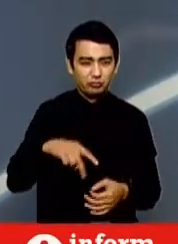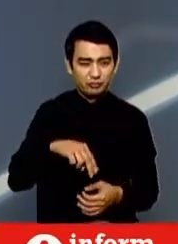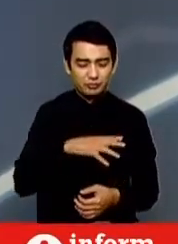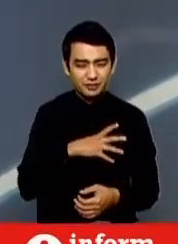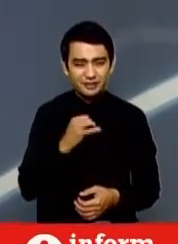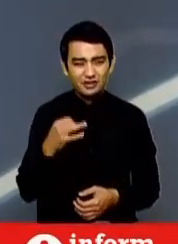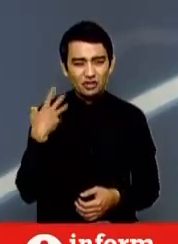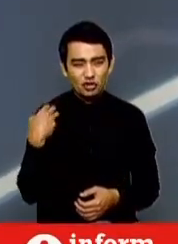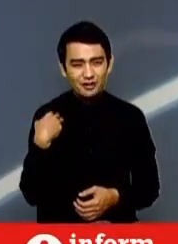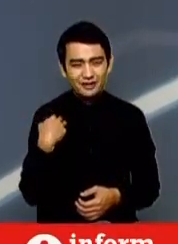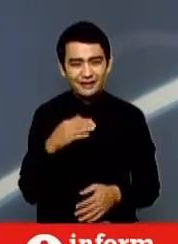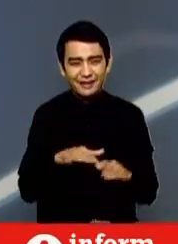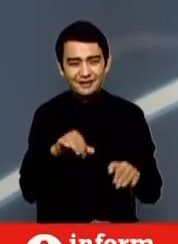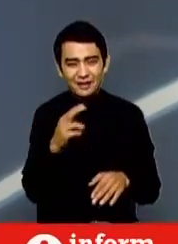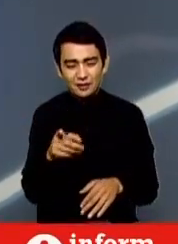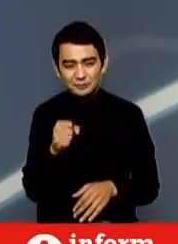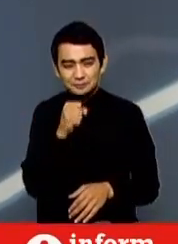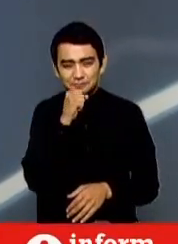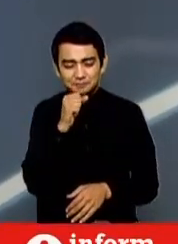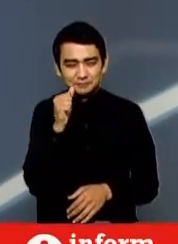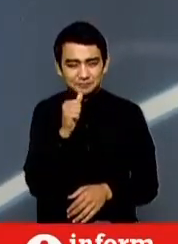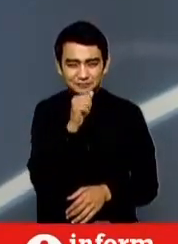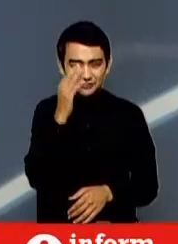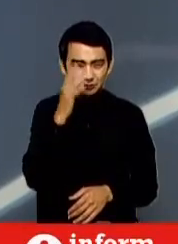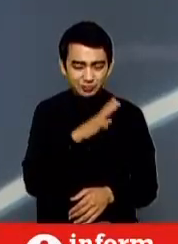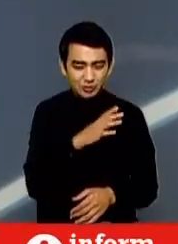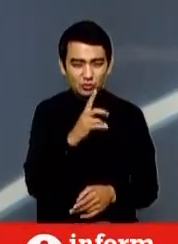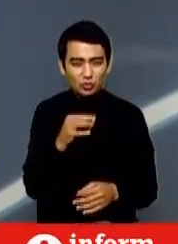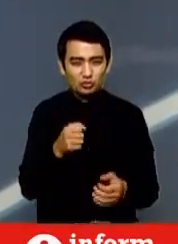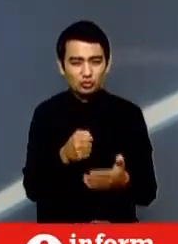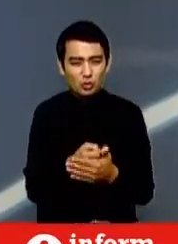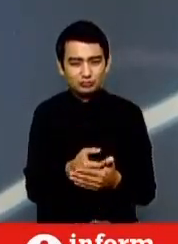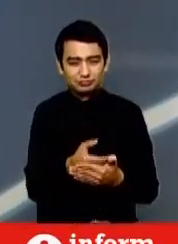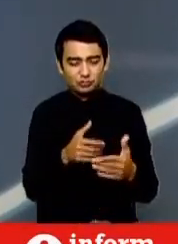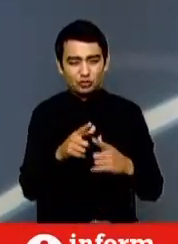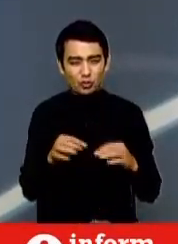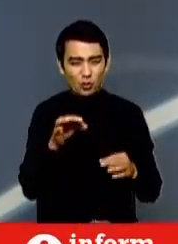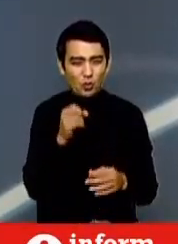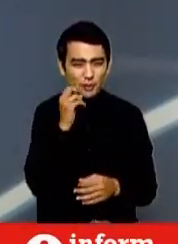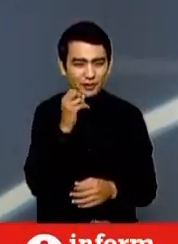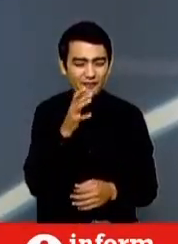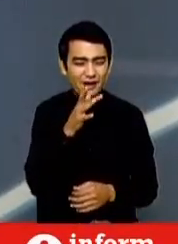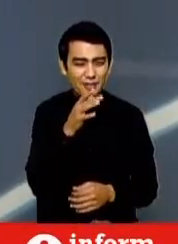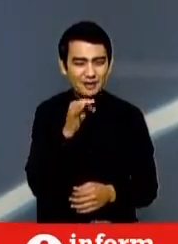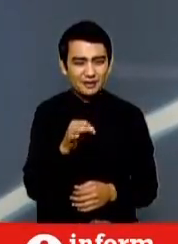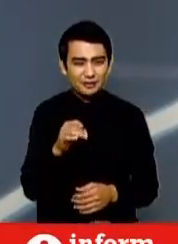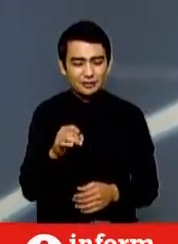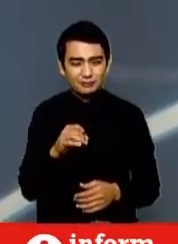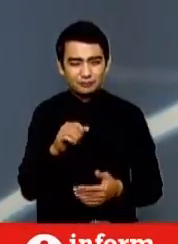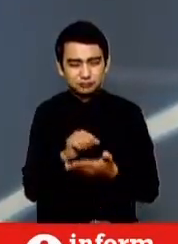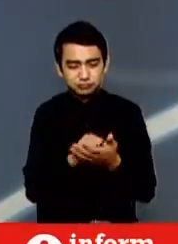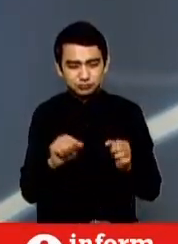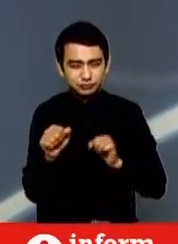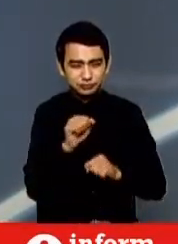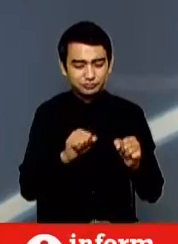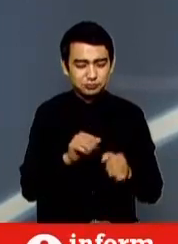балабақша басшылығы бұл жайтты жасырып қалуға тырысып, мектепке дейінгі білім беру мекемесінде түскі уақытта дезинфекциялық тазарту